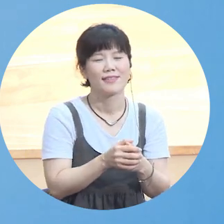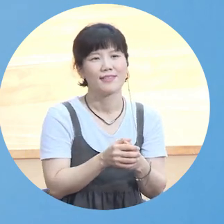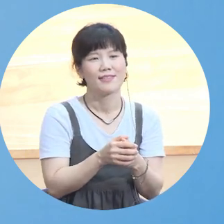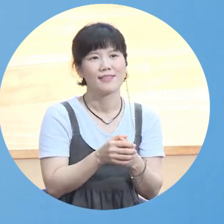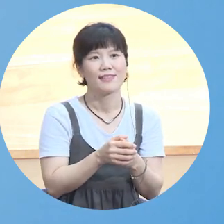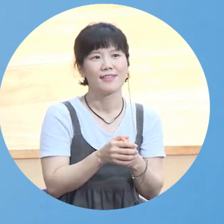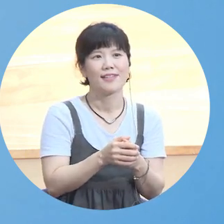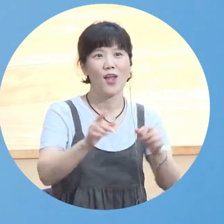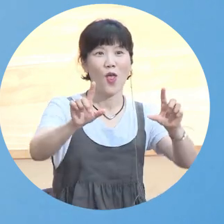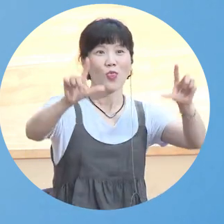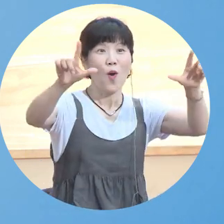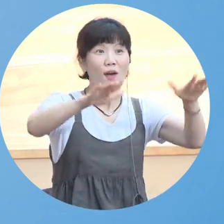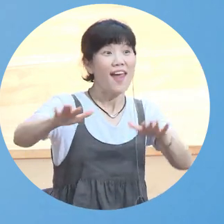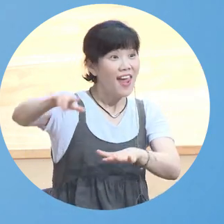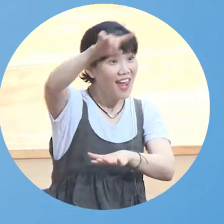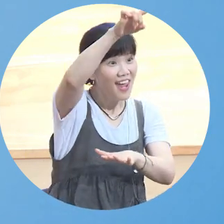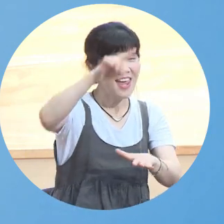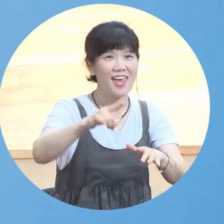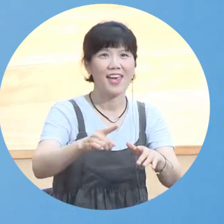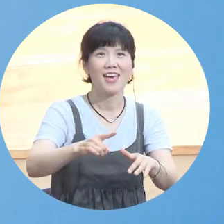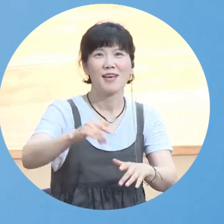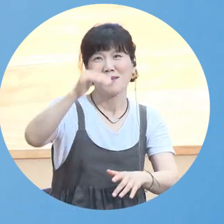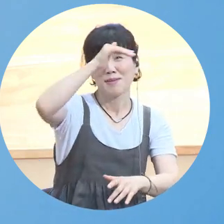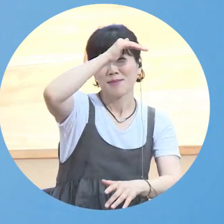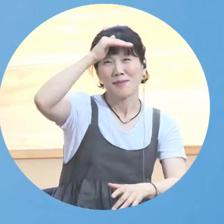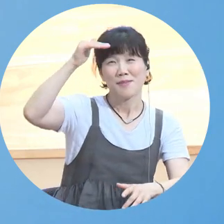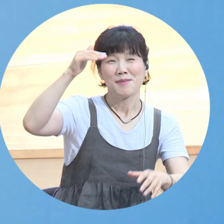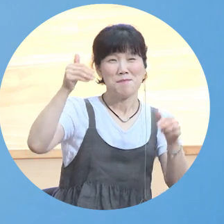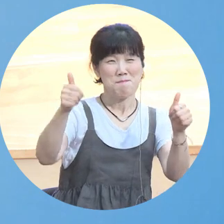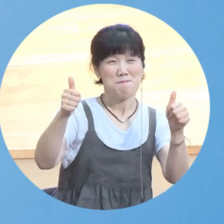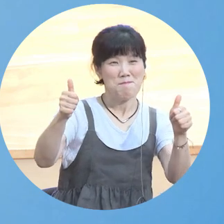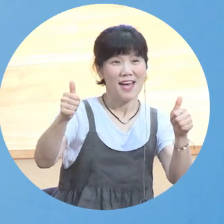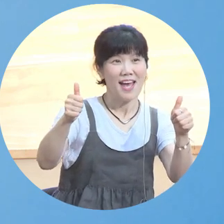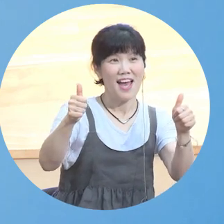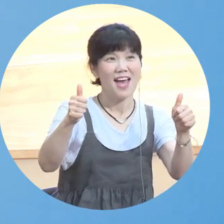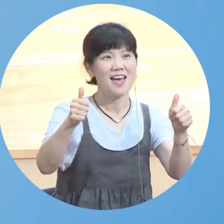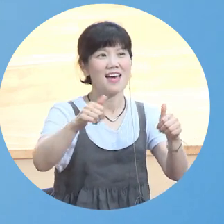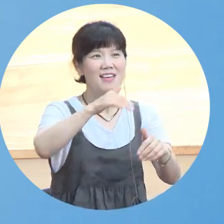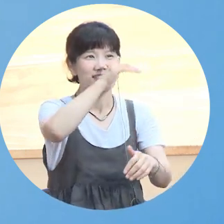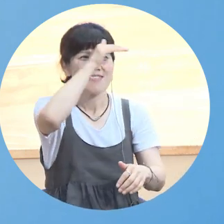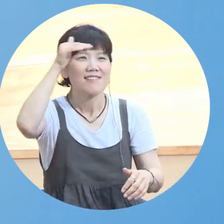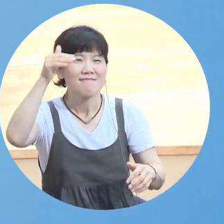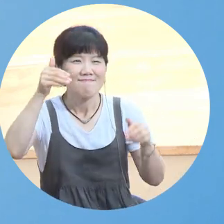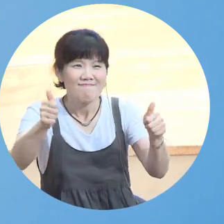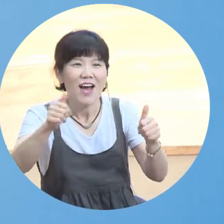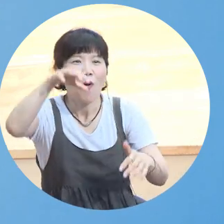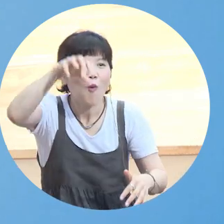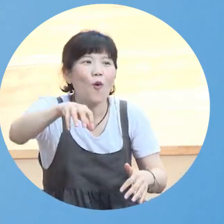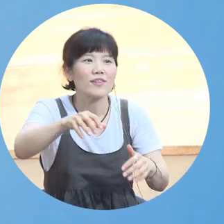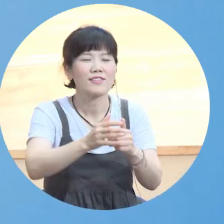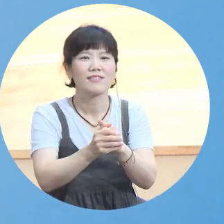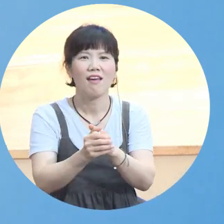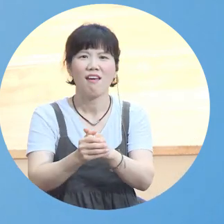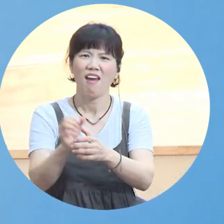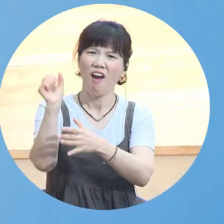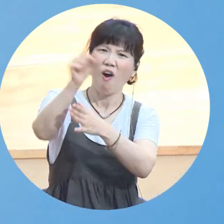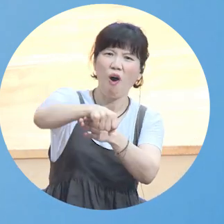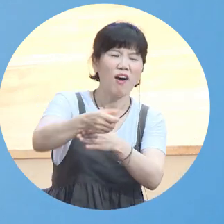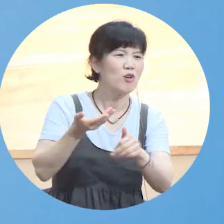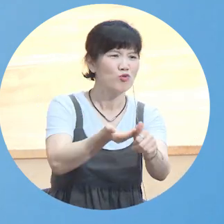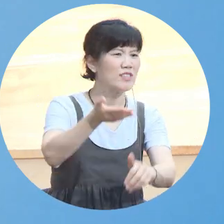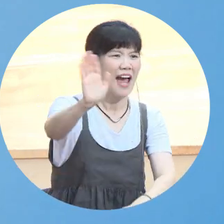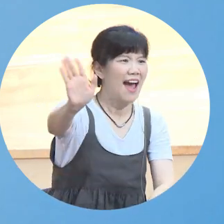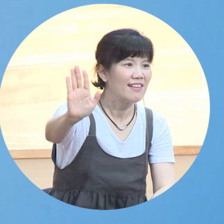절경에 막 절벽이 있고 막 이런데 경치 끝내주는데 허가도 더 제안 나는 그런